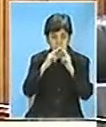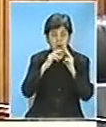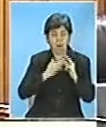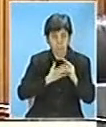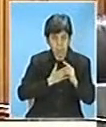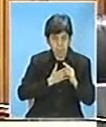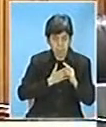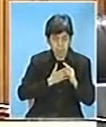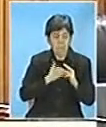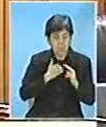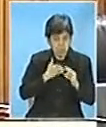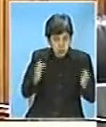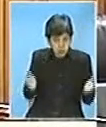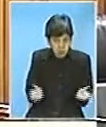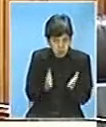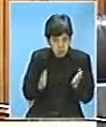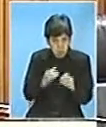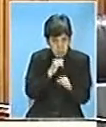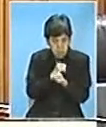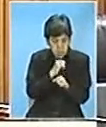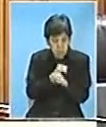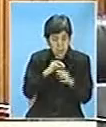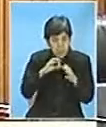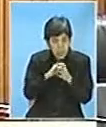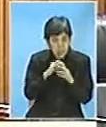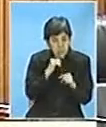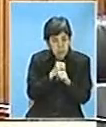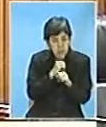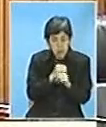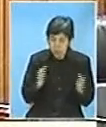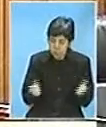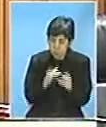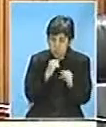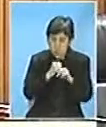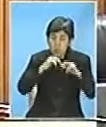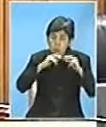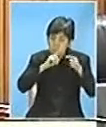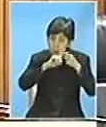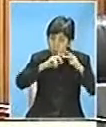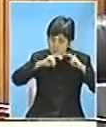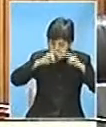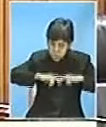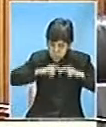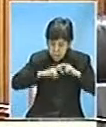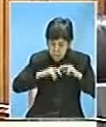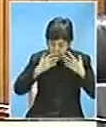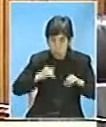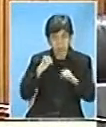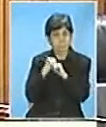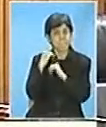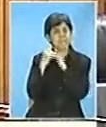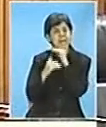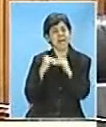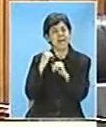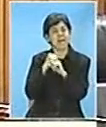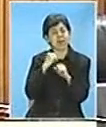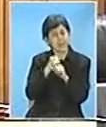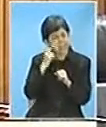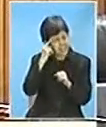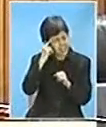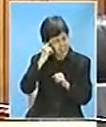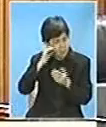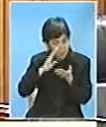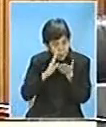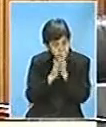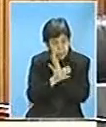ได้มีการส่งเสริมนะครับการใช้ตลอดจนการวิจัยและพัฒนาพลังงานทดแทนและพลังงาน